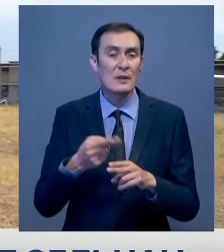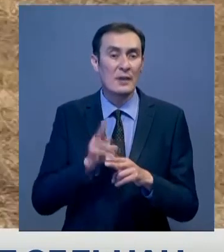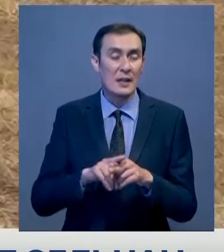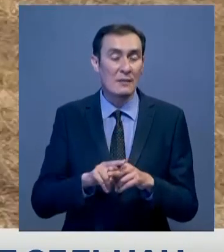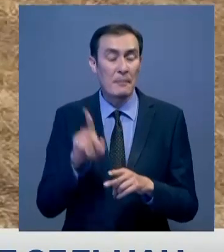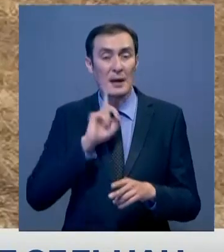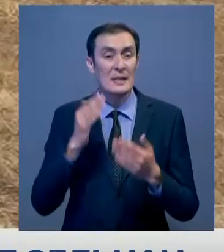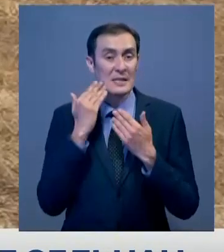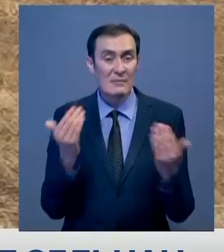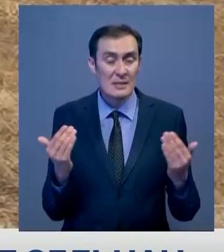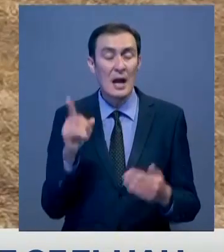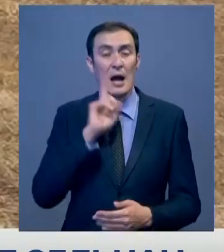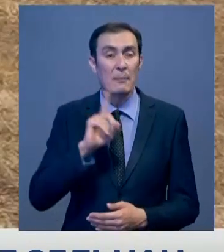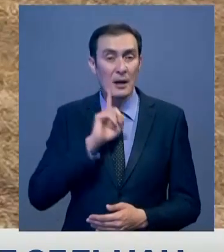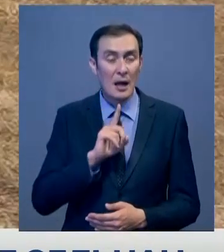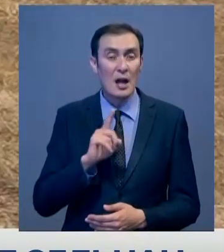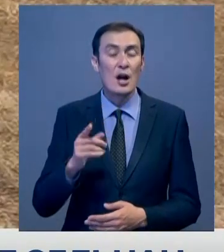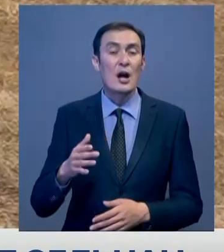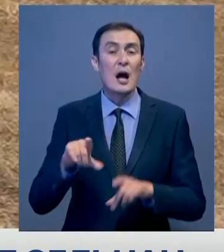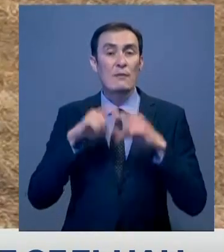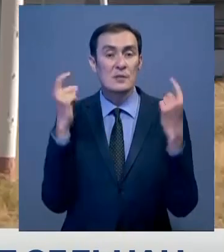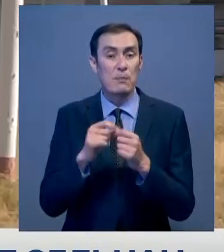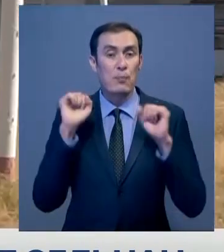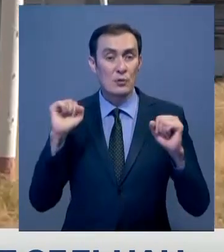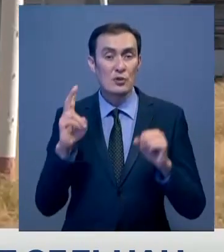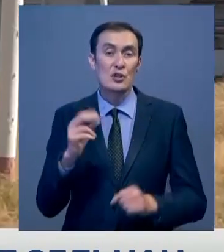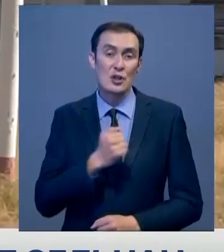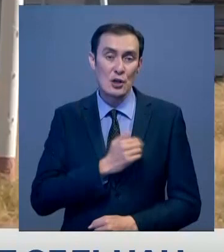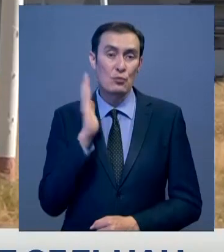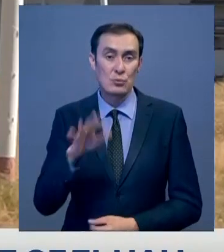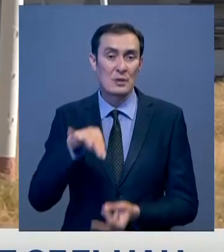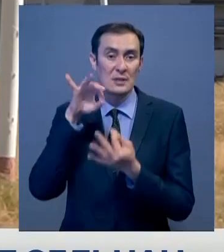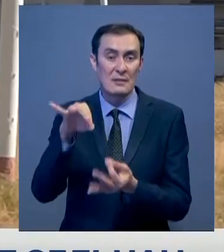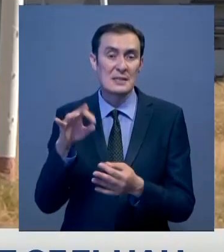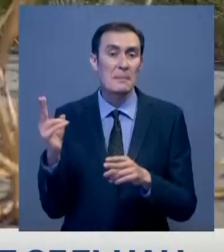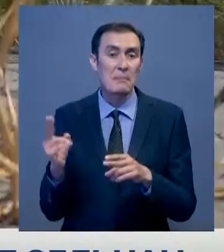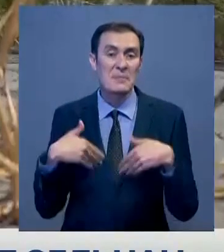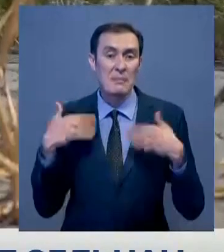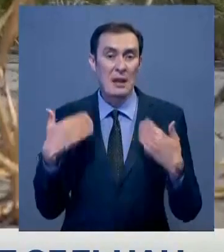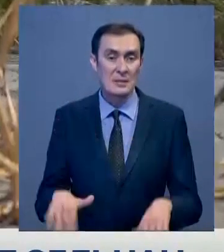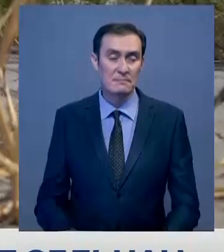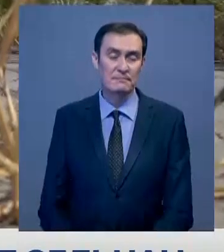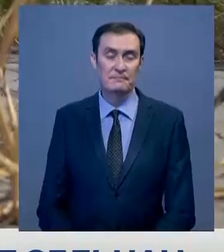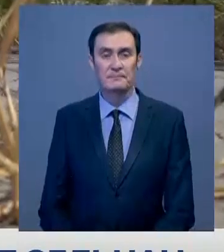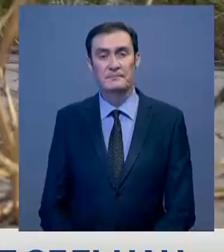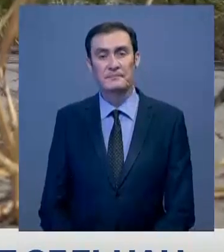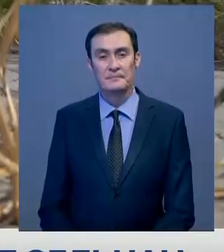проблемы, неизвестно. А пока долгожданный объект, к сожалению, будет оставаться бесполезным. Райхан